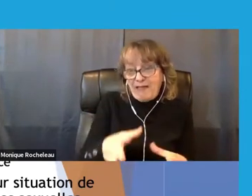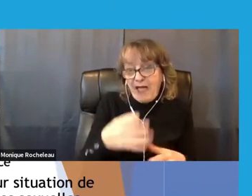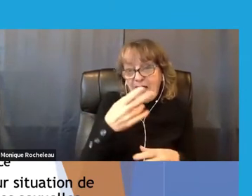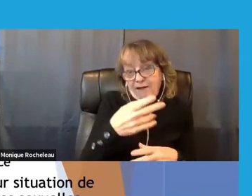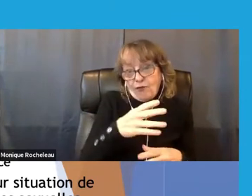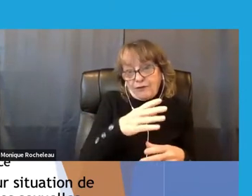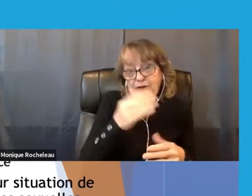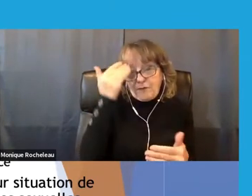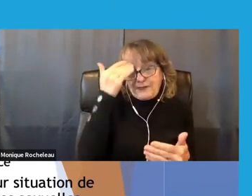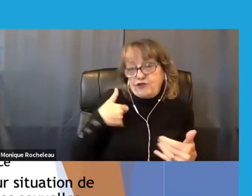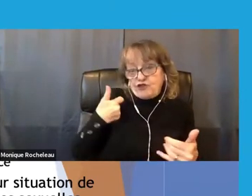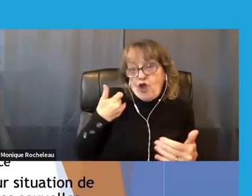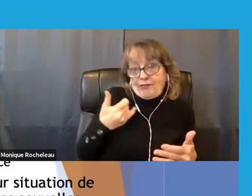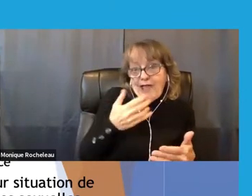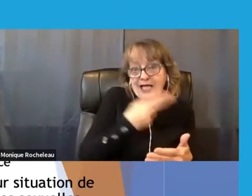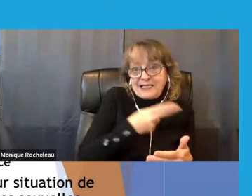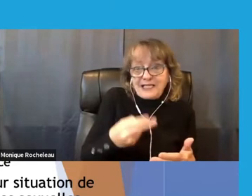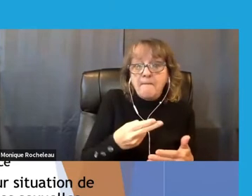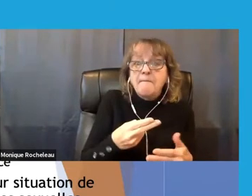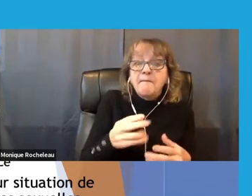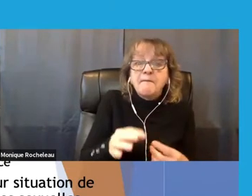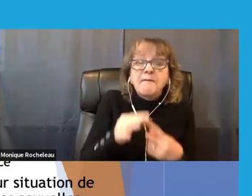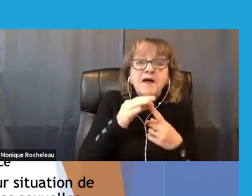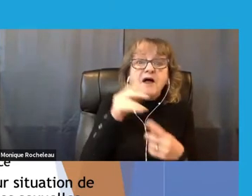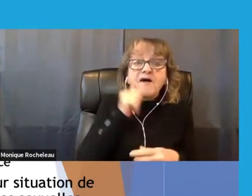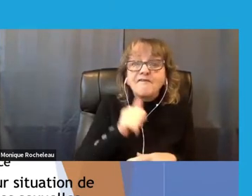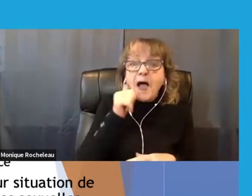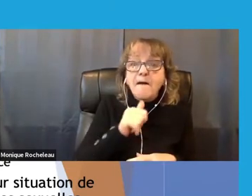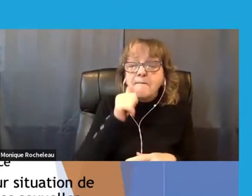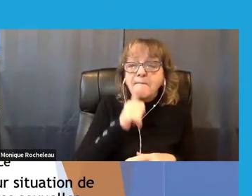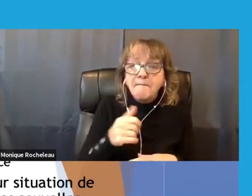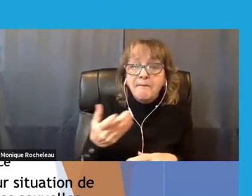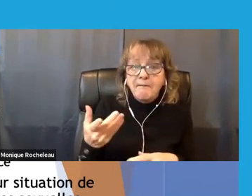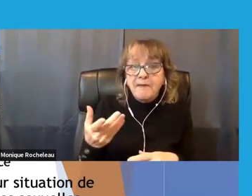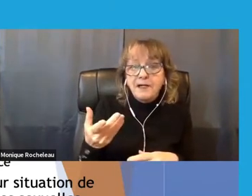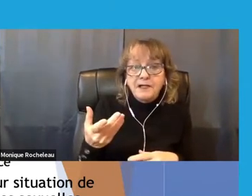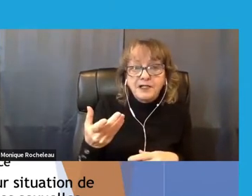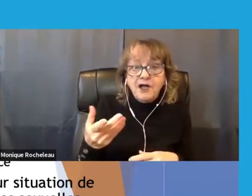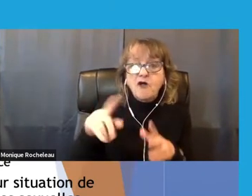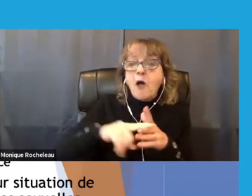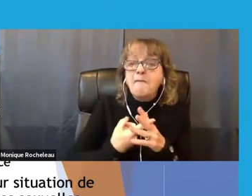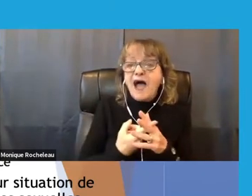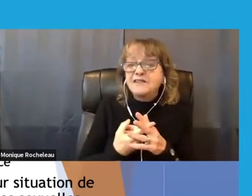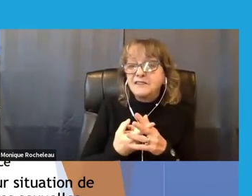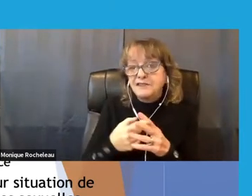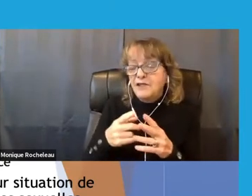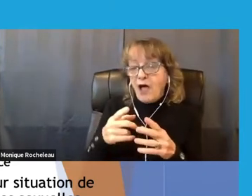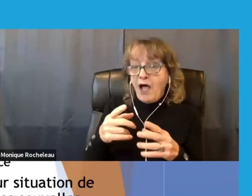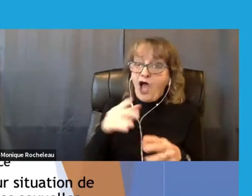prédisposerait particulièrement les femmes à subir des violences sexuelles à l'âge adulte.